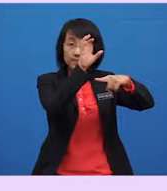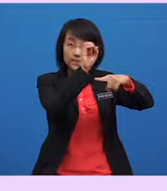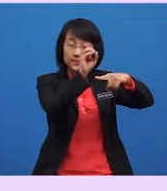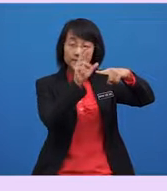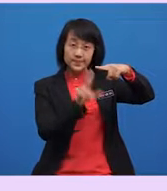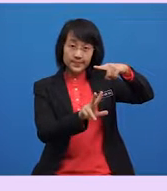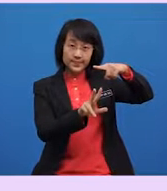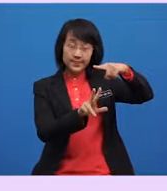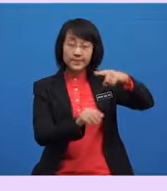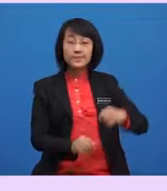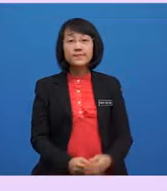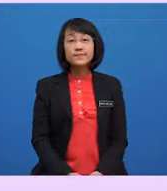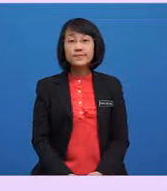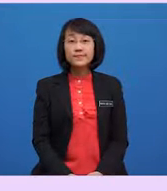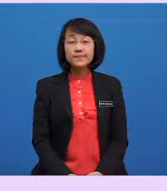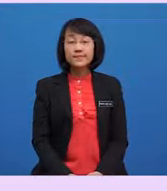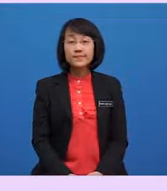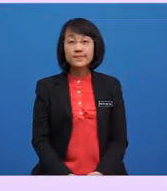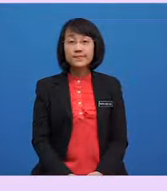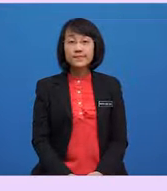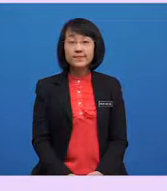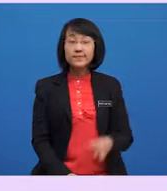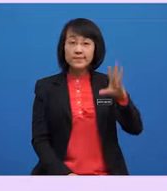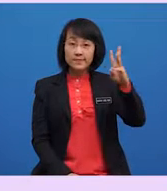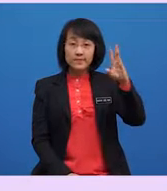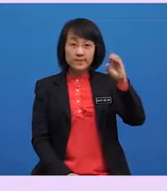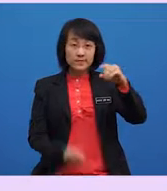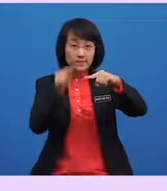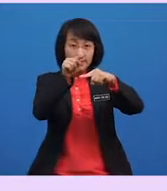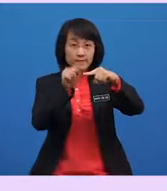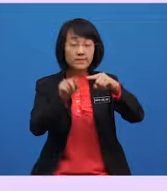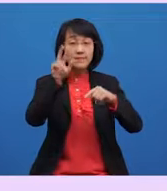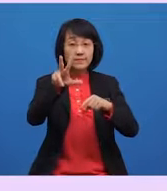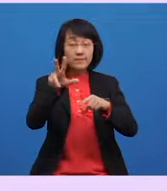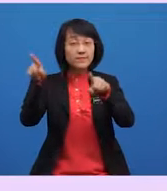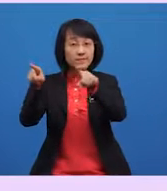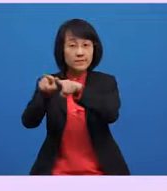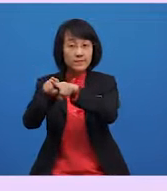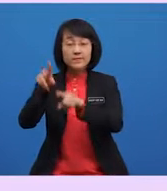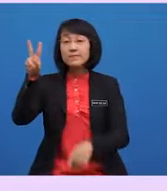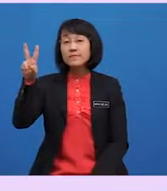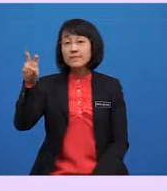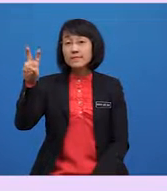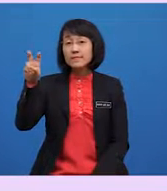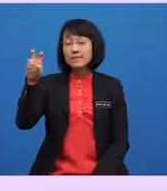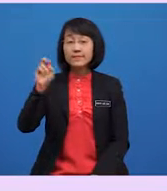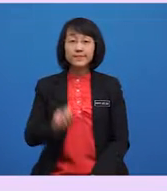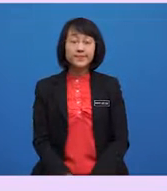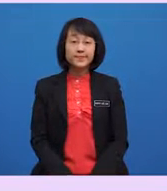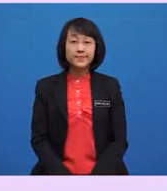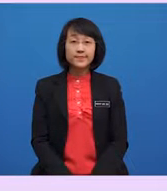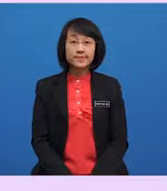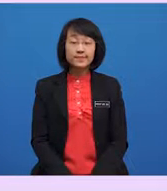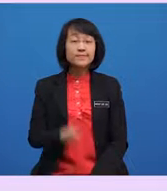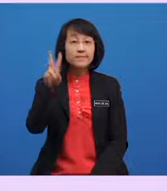60/3 atau 60/3 sama dengan 20. 20